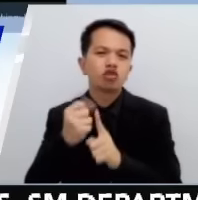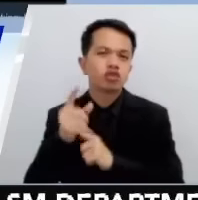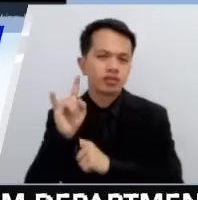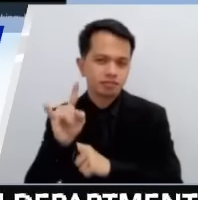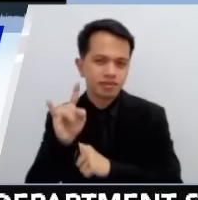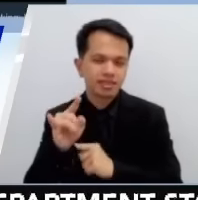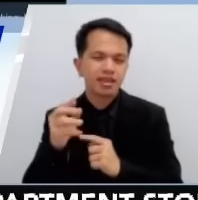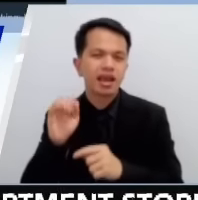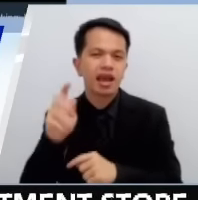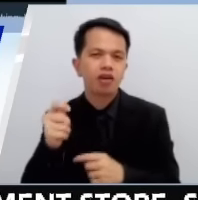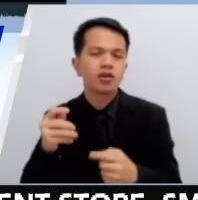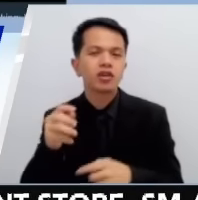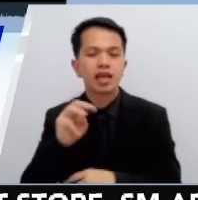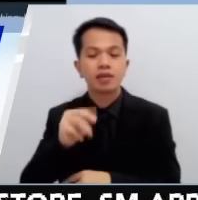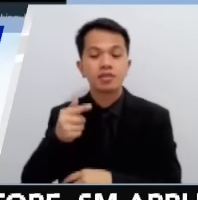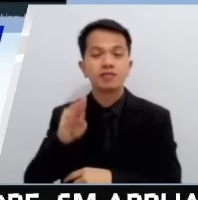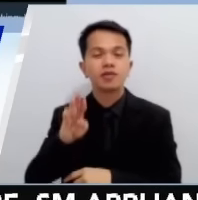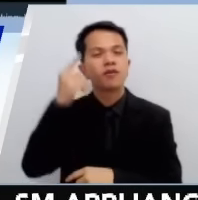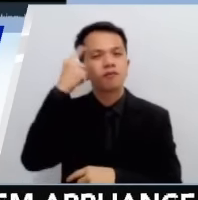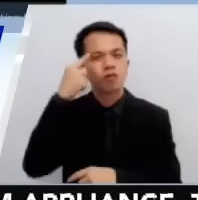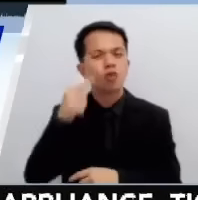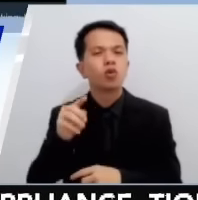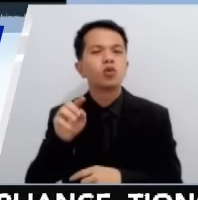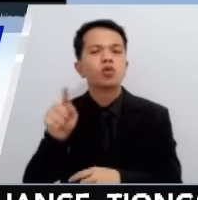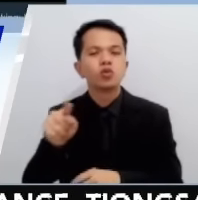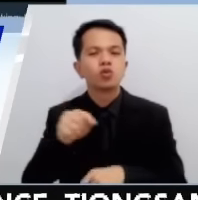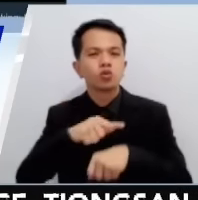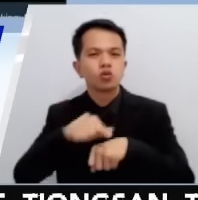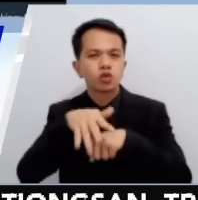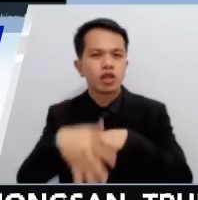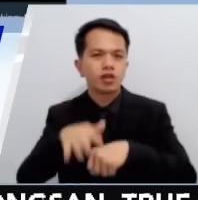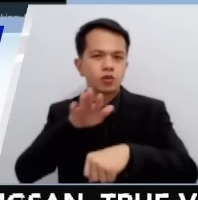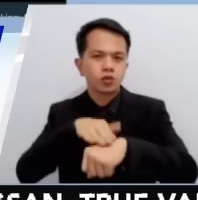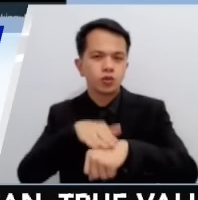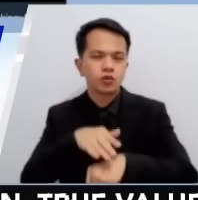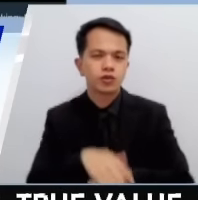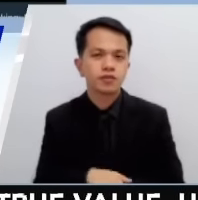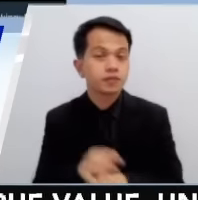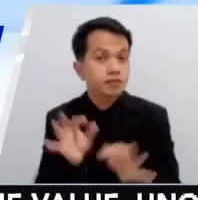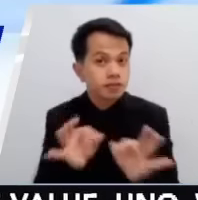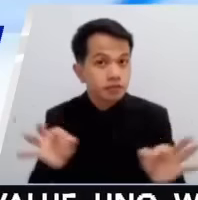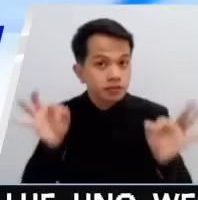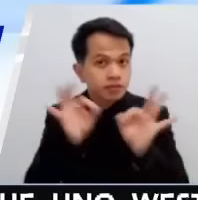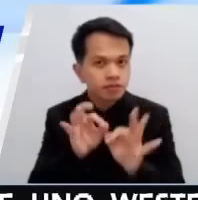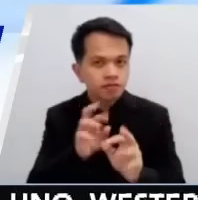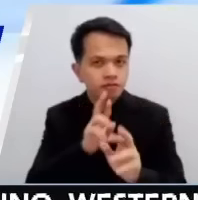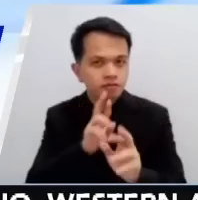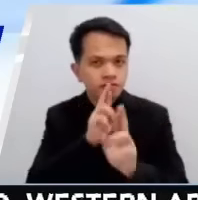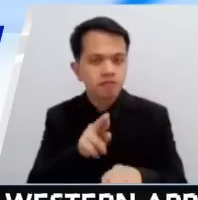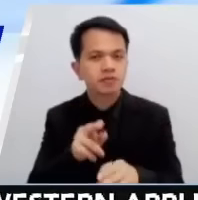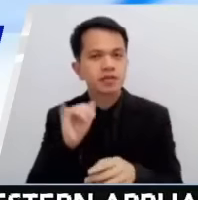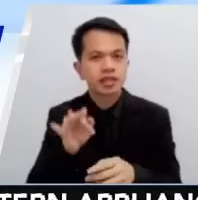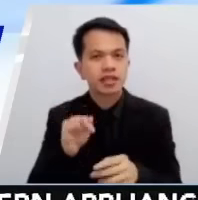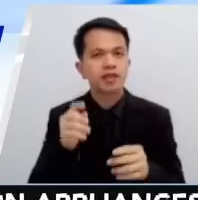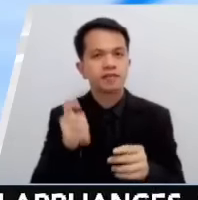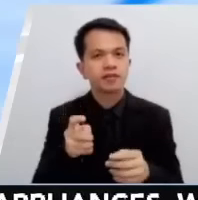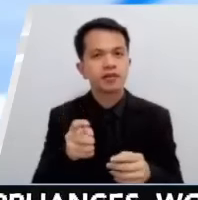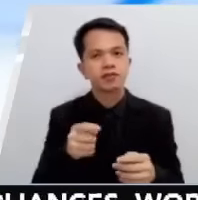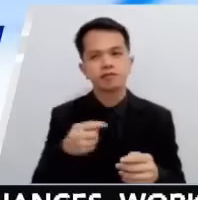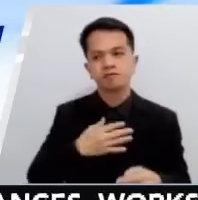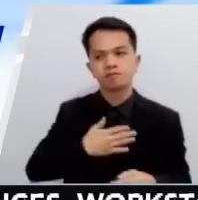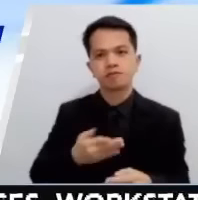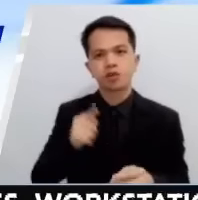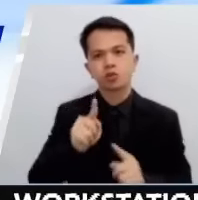ng mgb para po sa landslide warning po ang pinakamahalaga ay tumugon kapagka nag-evacuate na yung mga lgu ano maraming